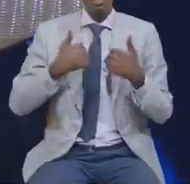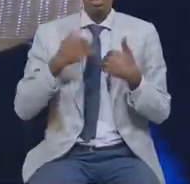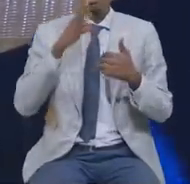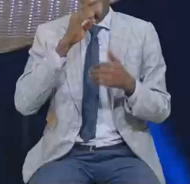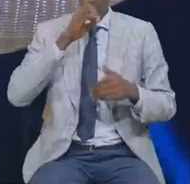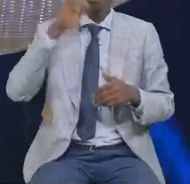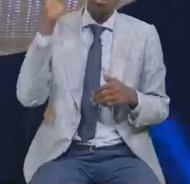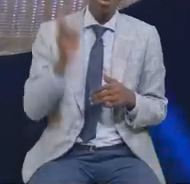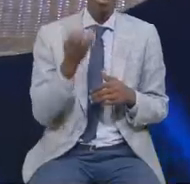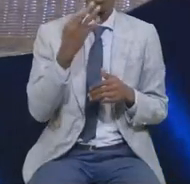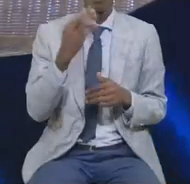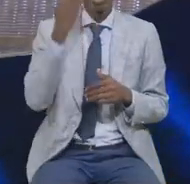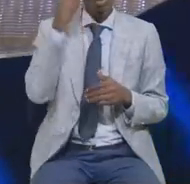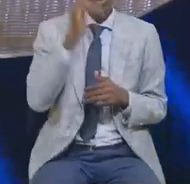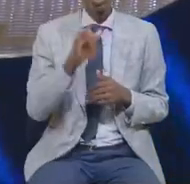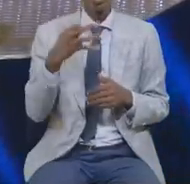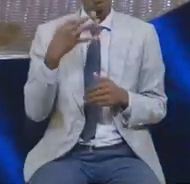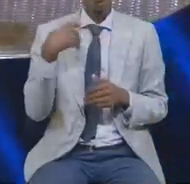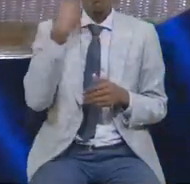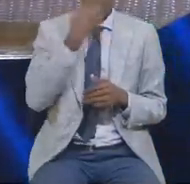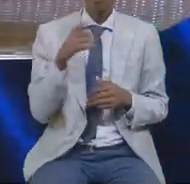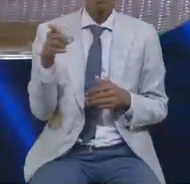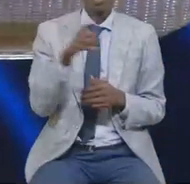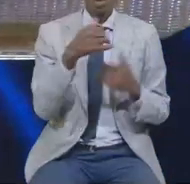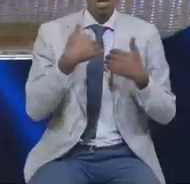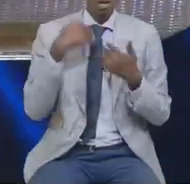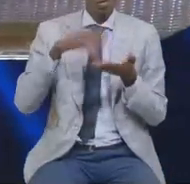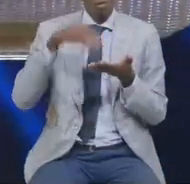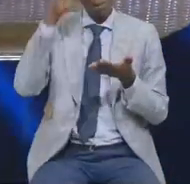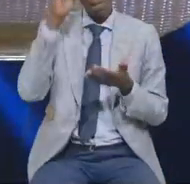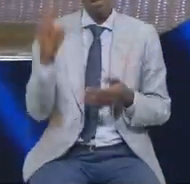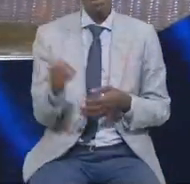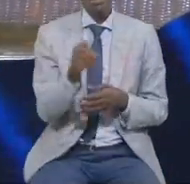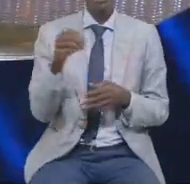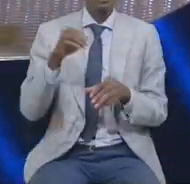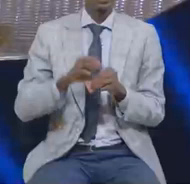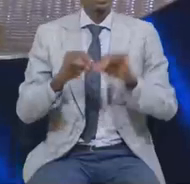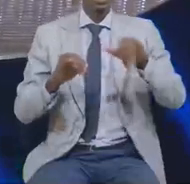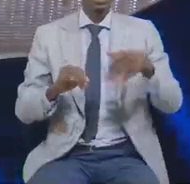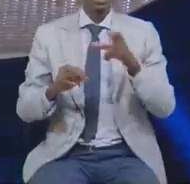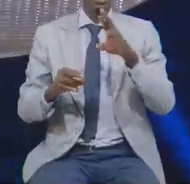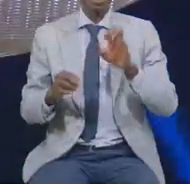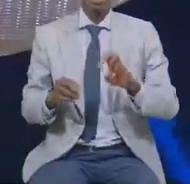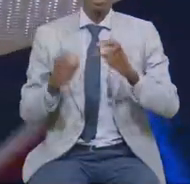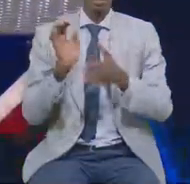sachant de qui tu les as apprises. Jérémie chapitre 12.